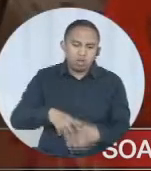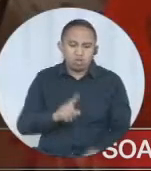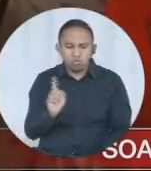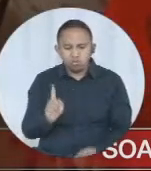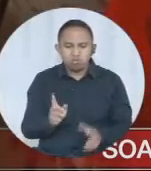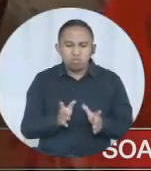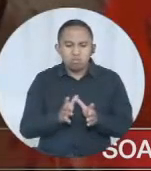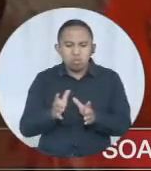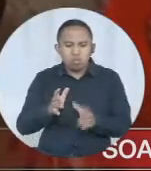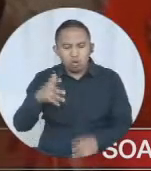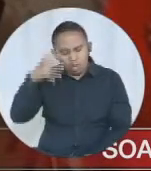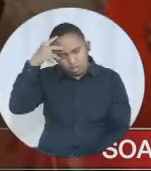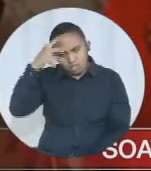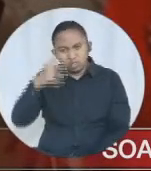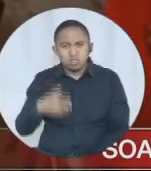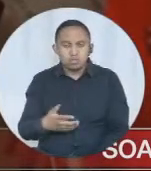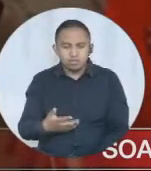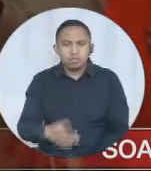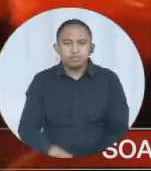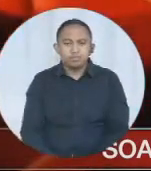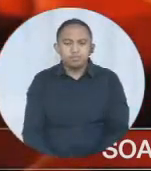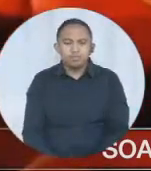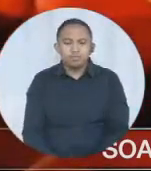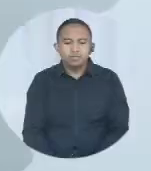Andry Rajoelina any amin'ny faritra Itasy.